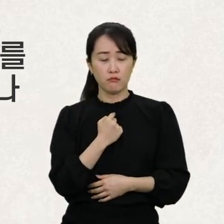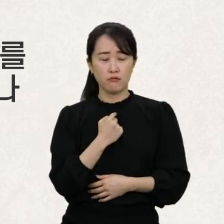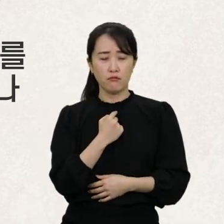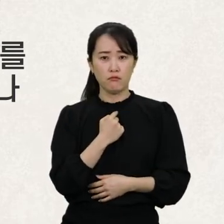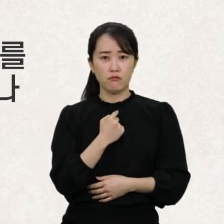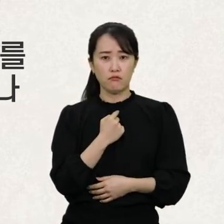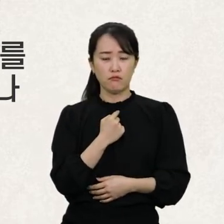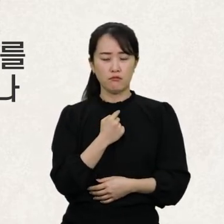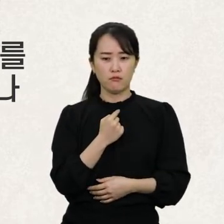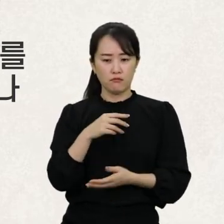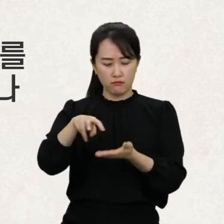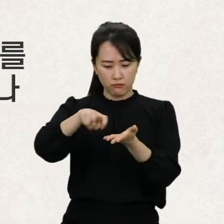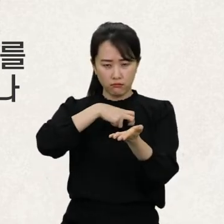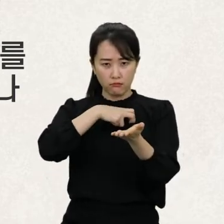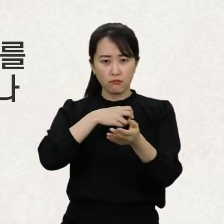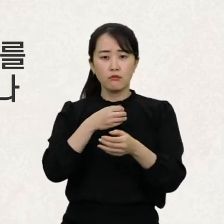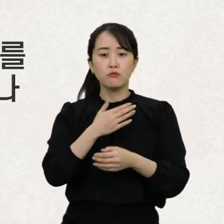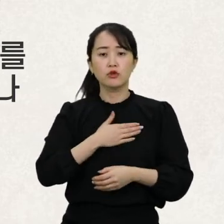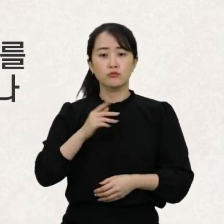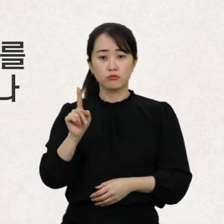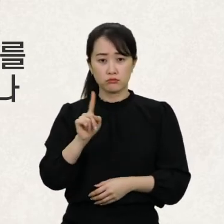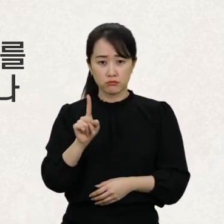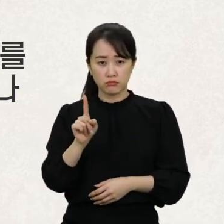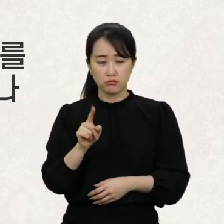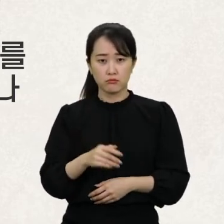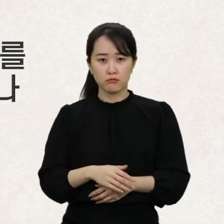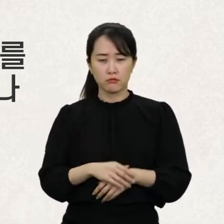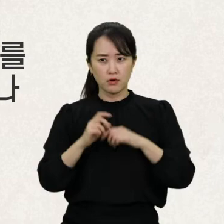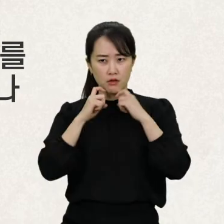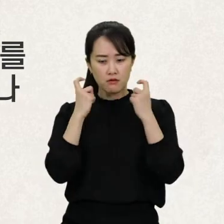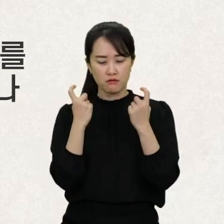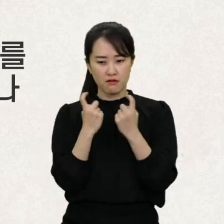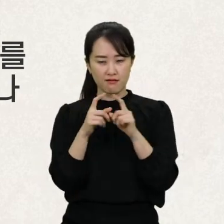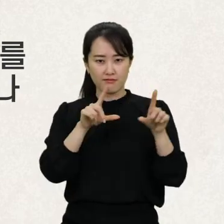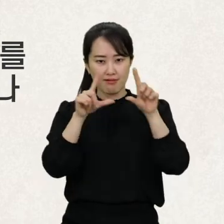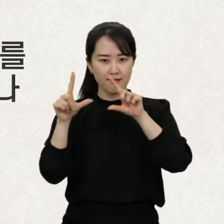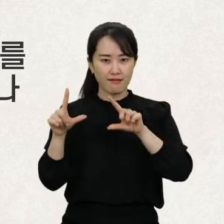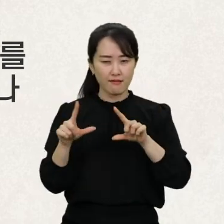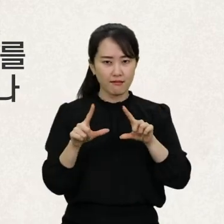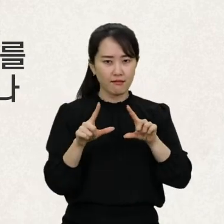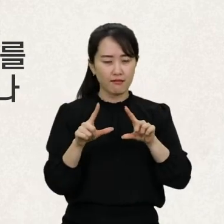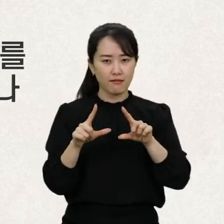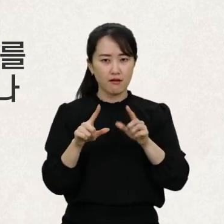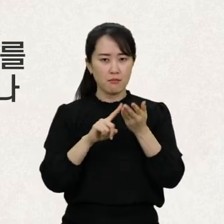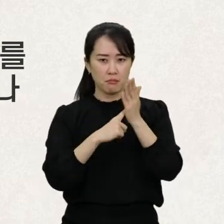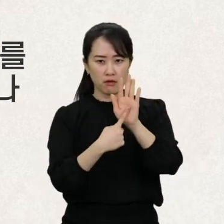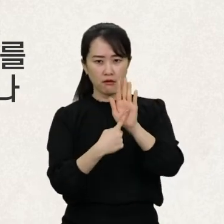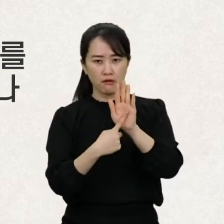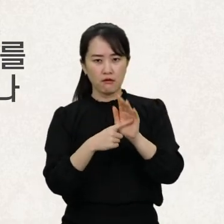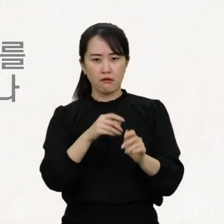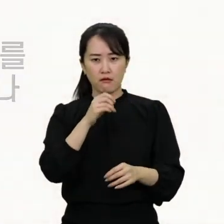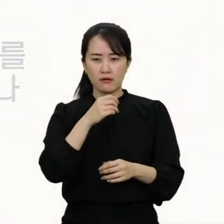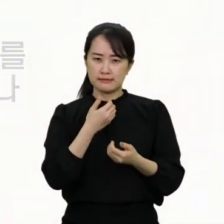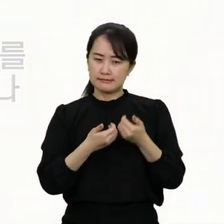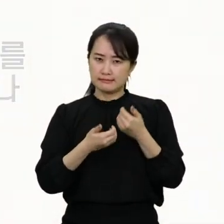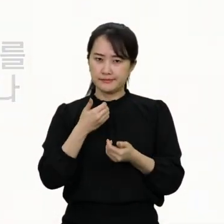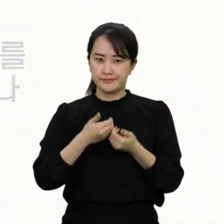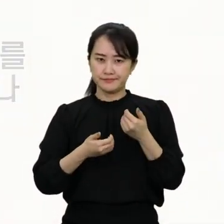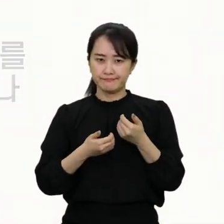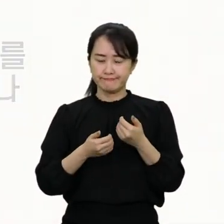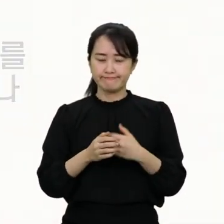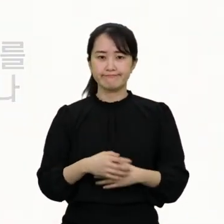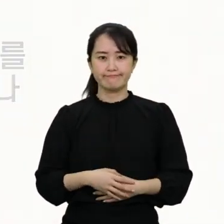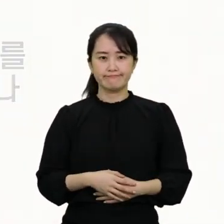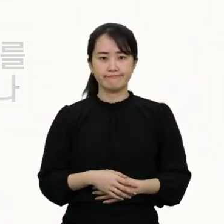그럴 때 기분이 어땠나요? 나의 사생활을 침해당했다는 생각에 좋지 않았을 거예요. 모든